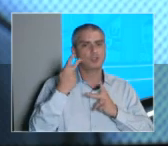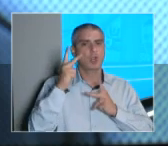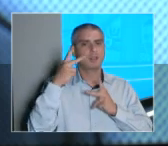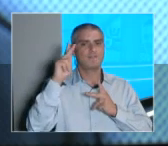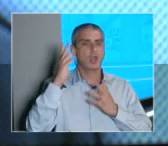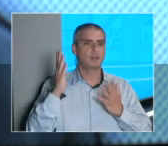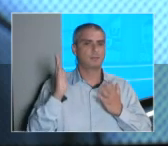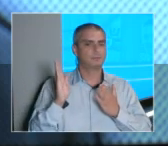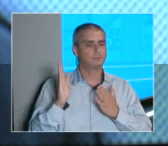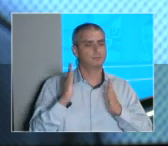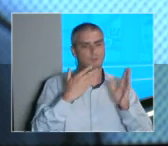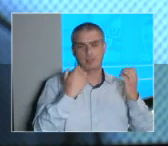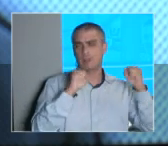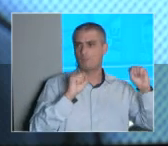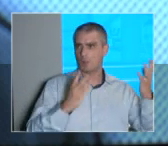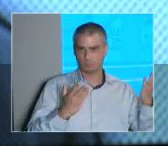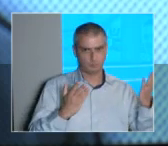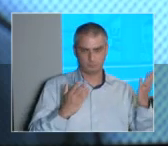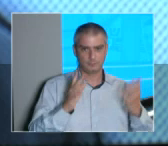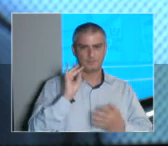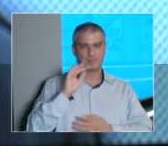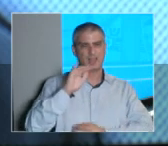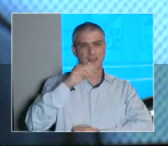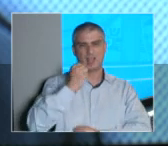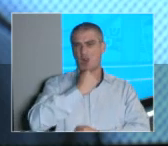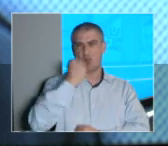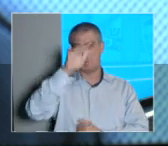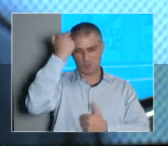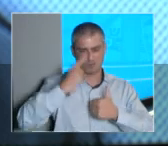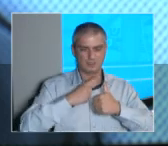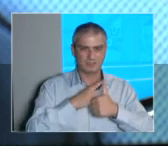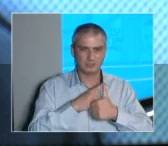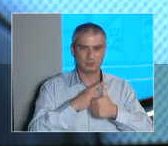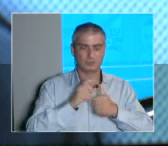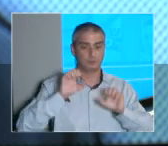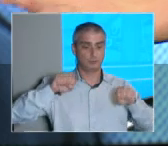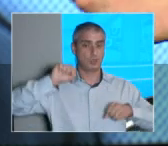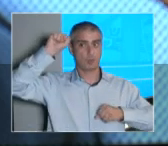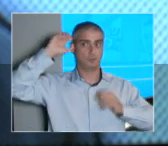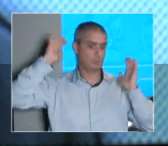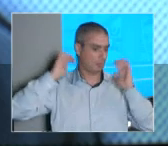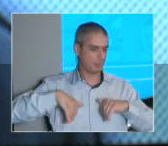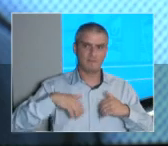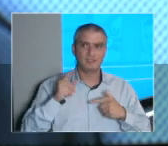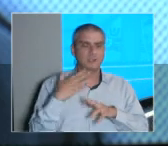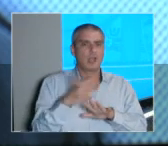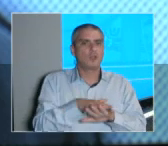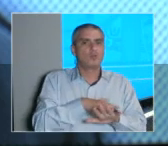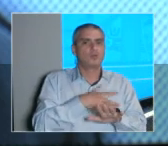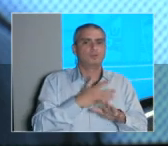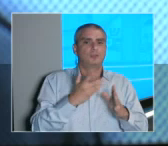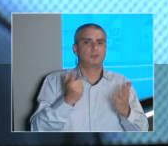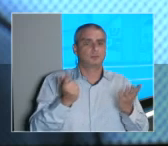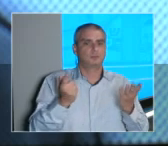ויותר לכיוון הדמוקרטי, כנגד הלאומנות הקיצונית, כנגד המשטר הקומוניסטי שנפל לגמרי. זה התחושה